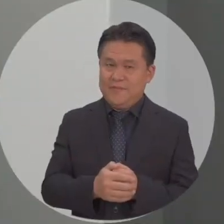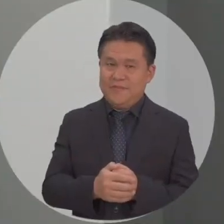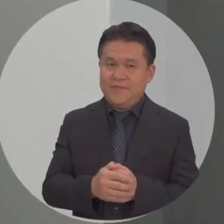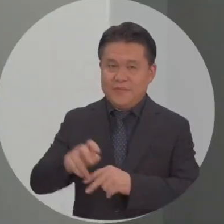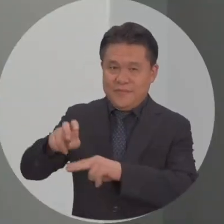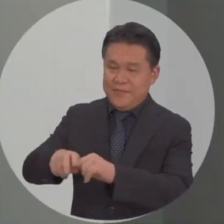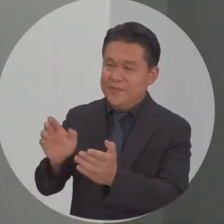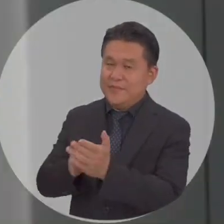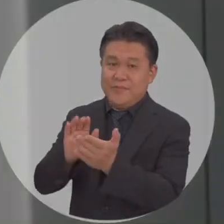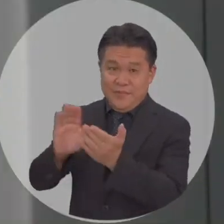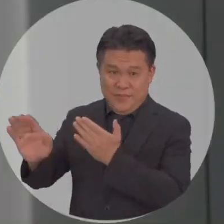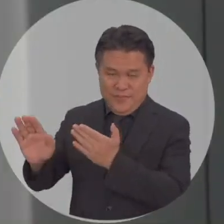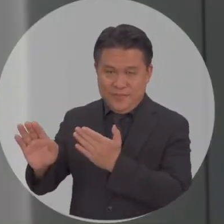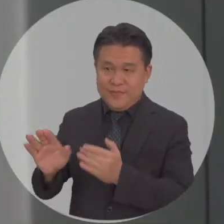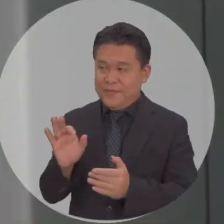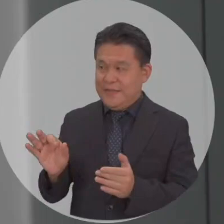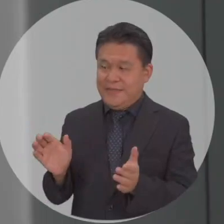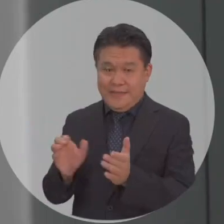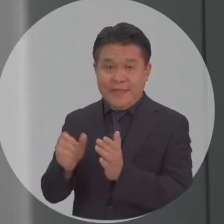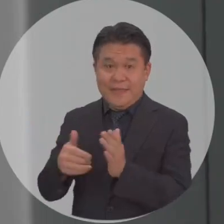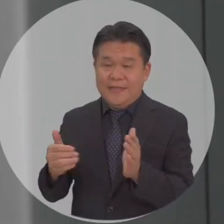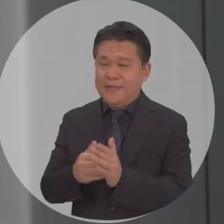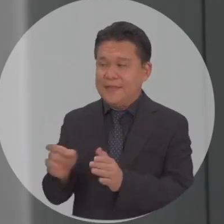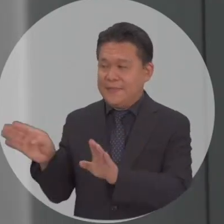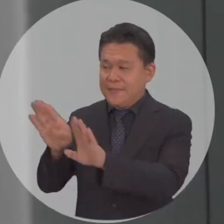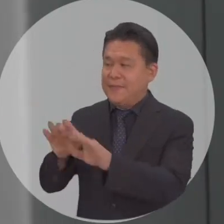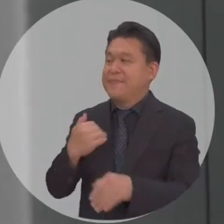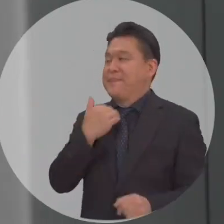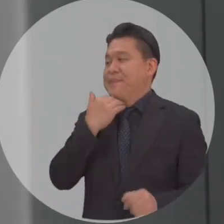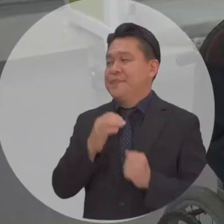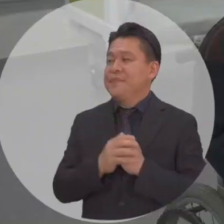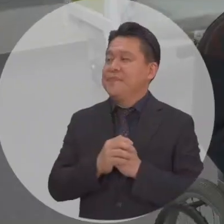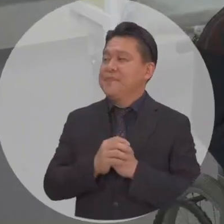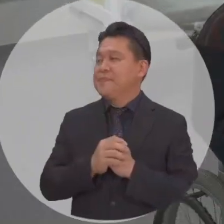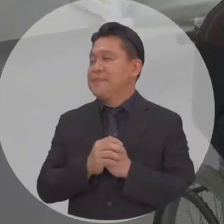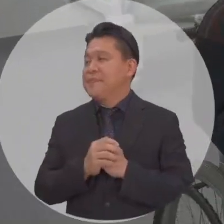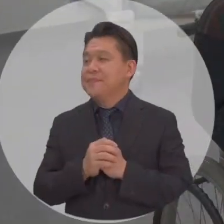변기에 앉힌 후 화장실 이용이 끝날 때까지 기다려줍니다.